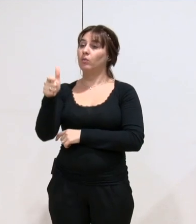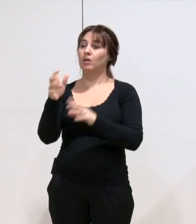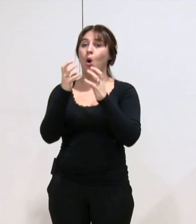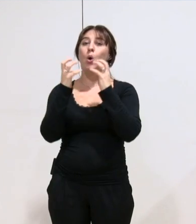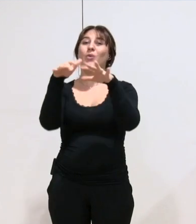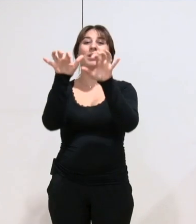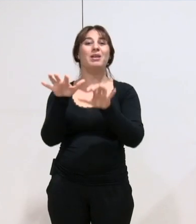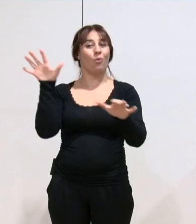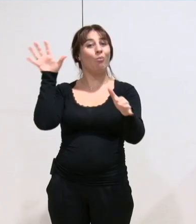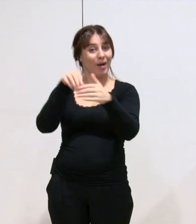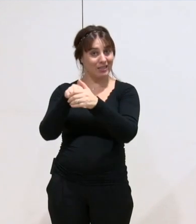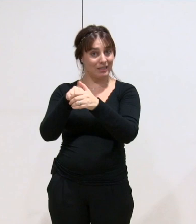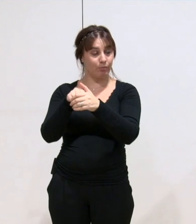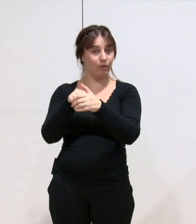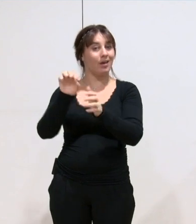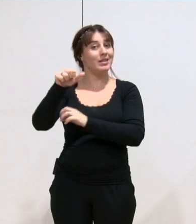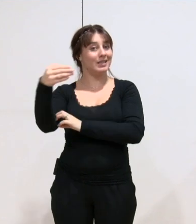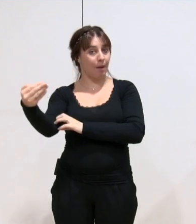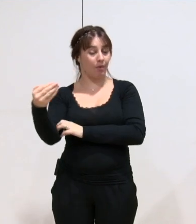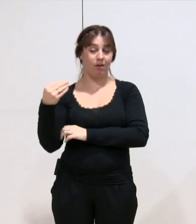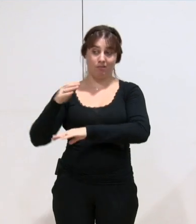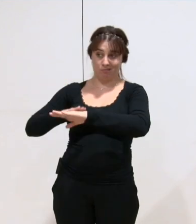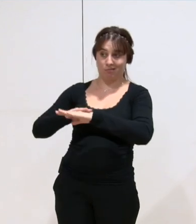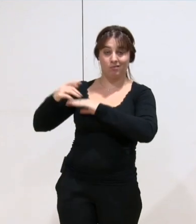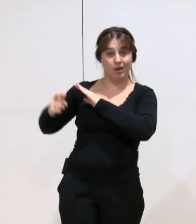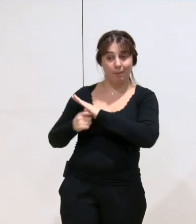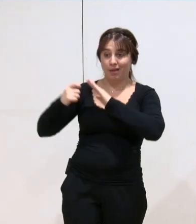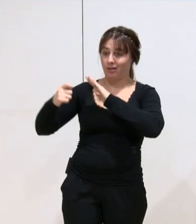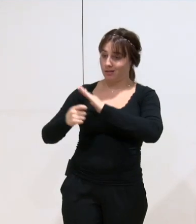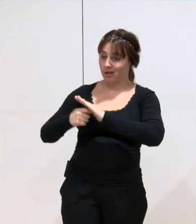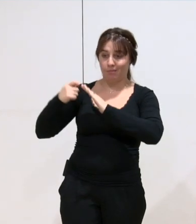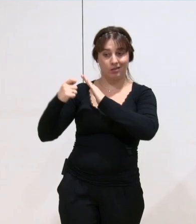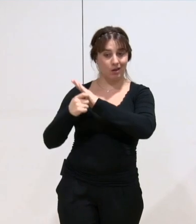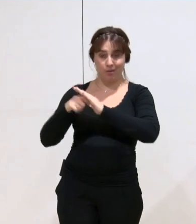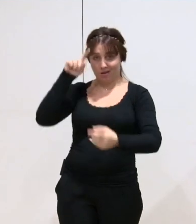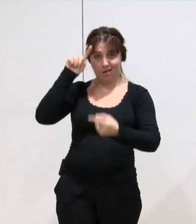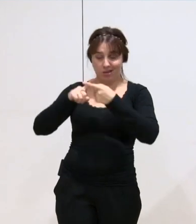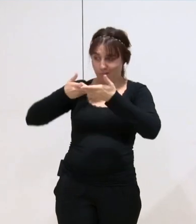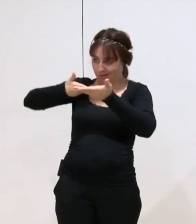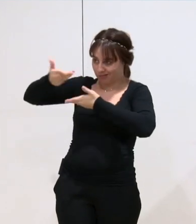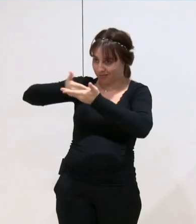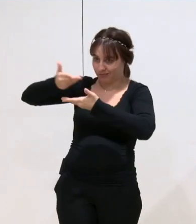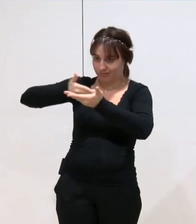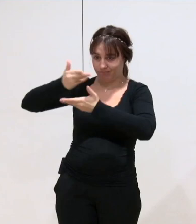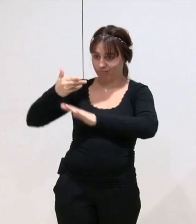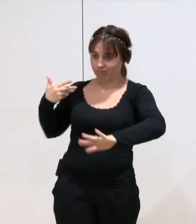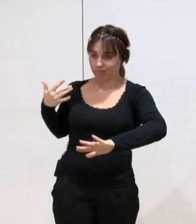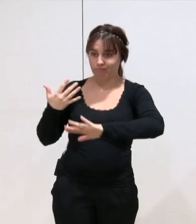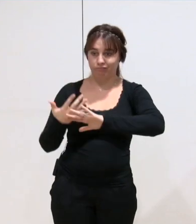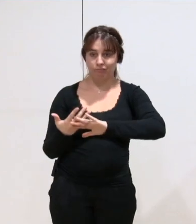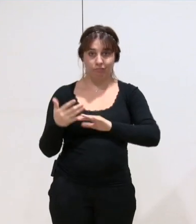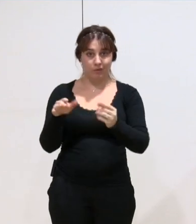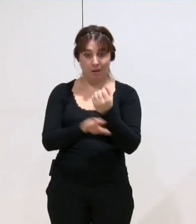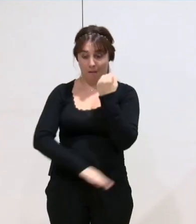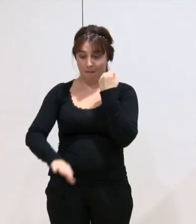SEM, que nous avons à plusieurs reprises abordé ce sujet et que nous avons travaillé sur les bases qui viennent